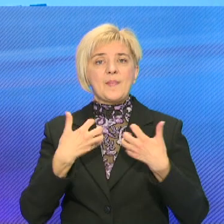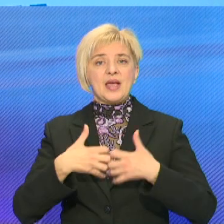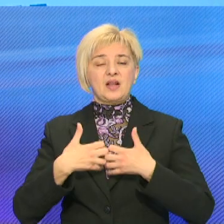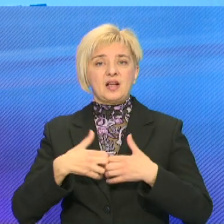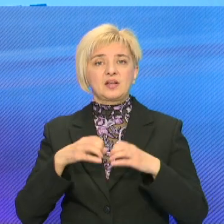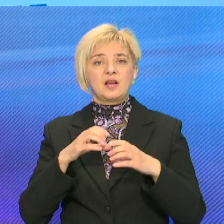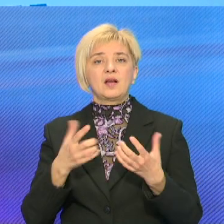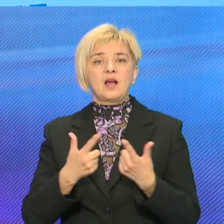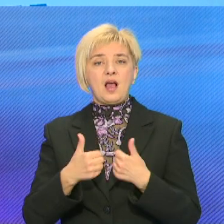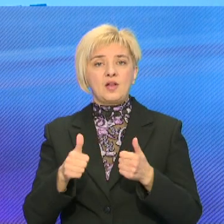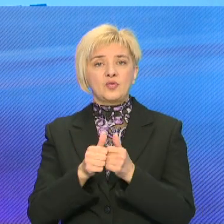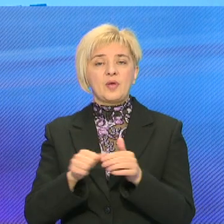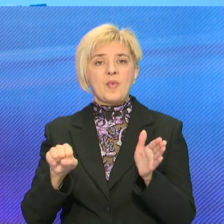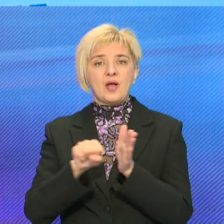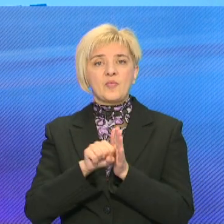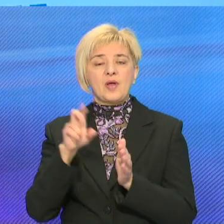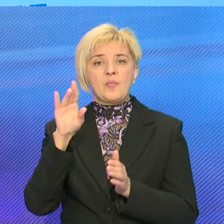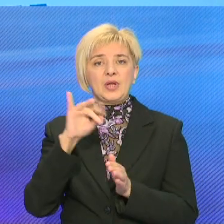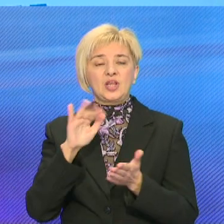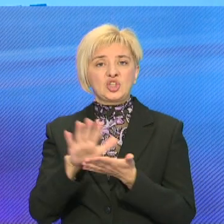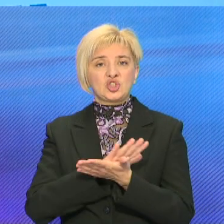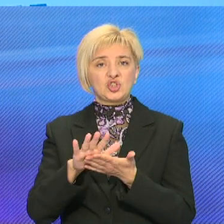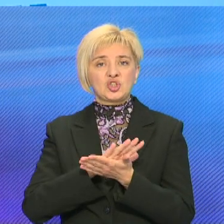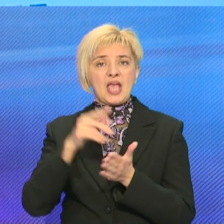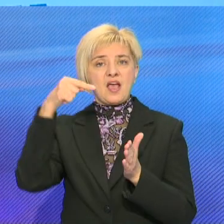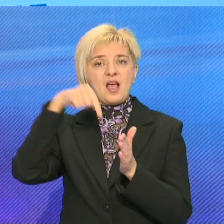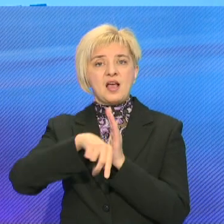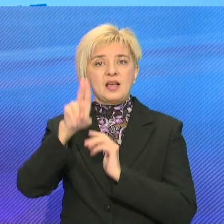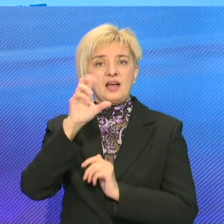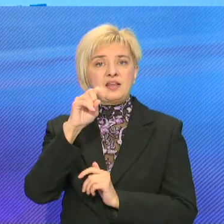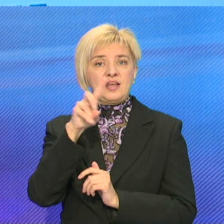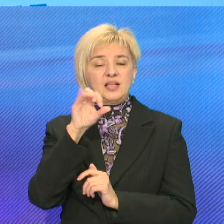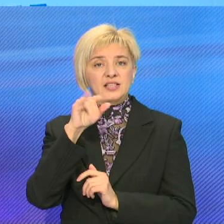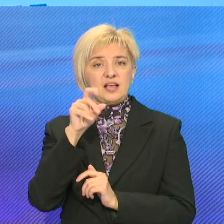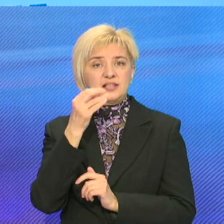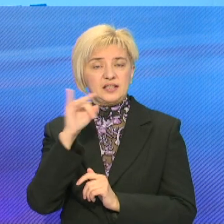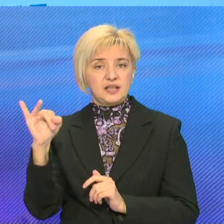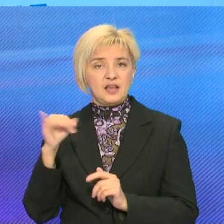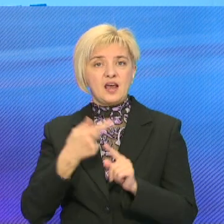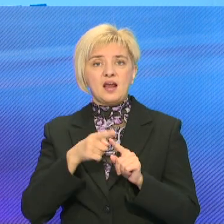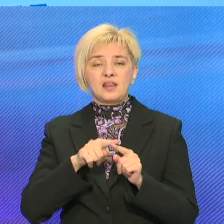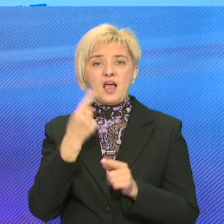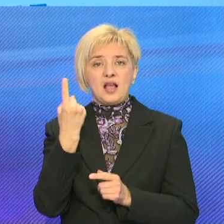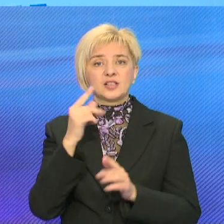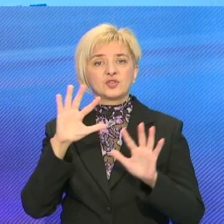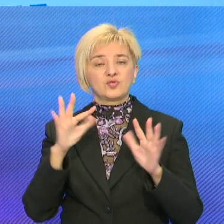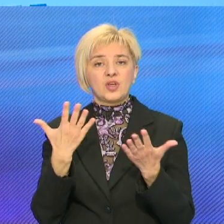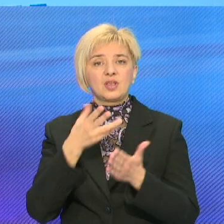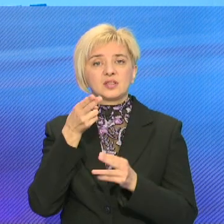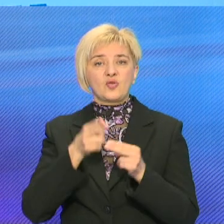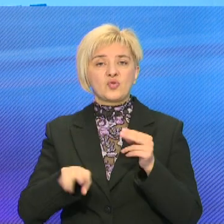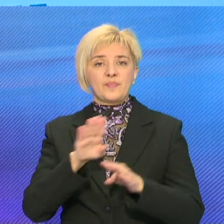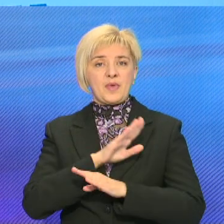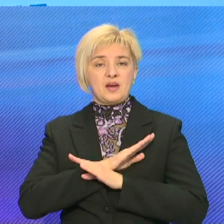при отпампоўцы вадкасці с канализацыйнай студні. Это только один из працоўных эпизодов, які скончыўся смяротным заходом у